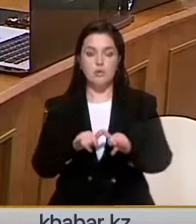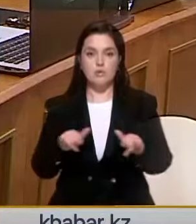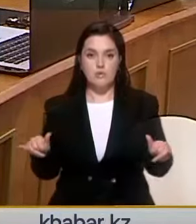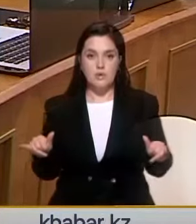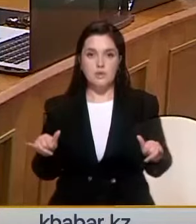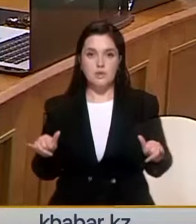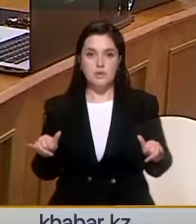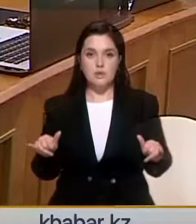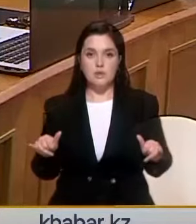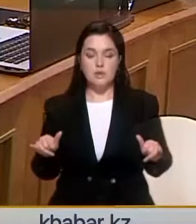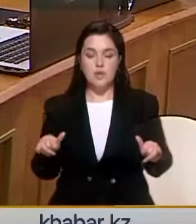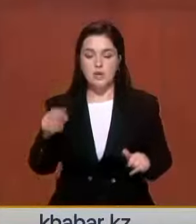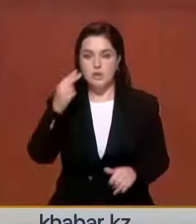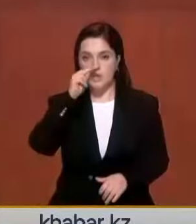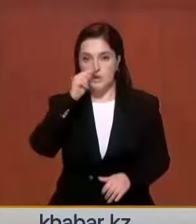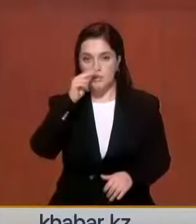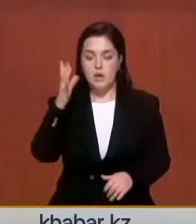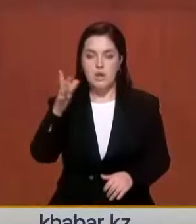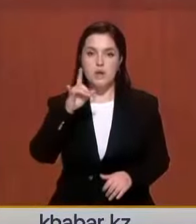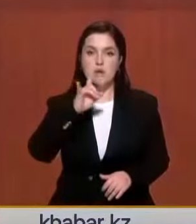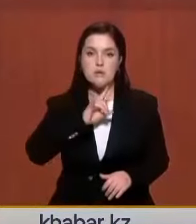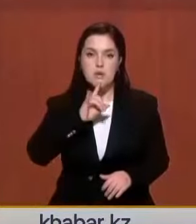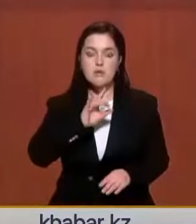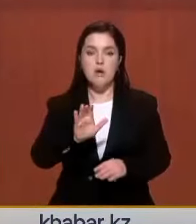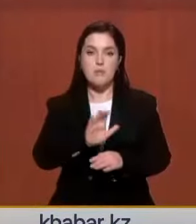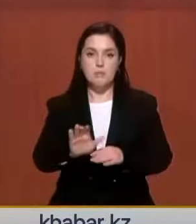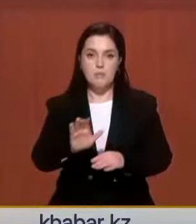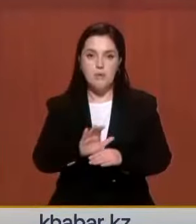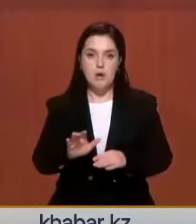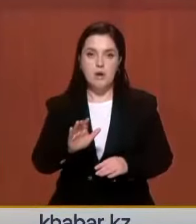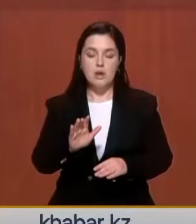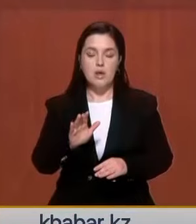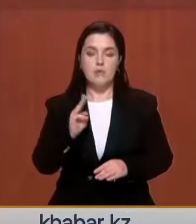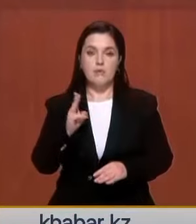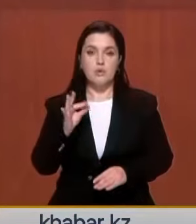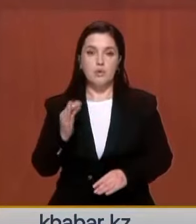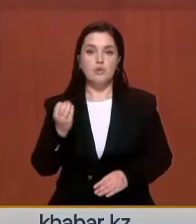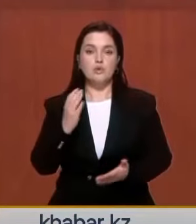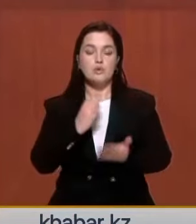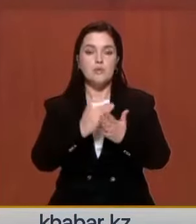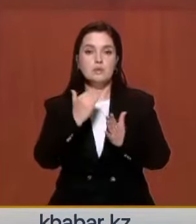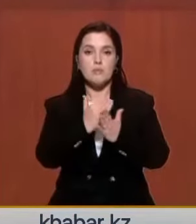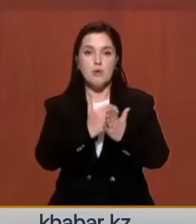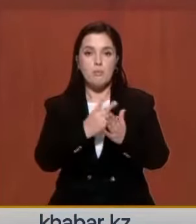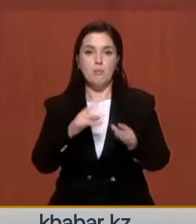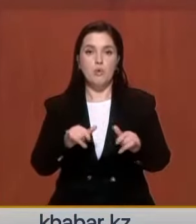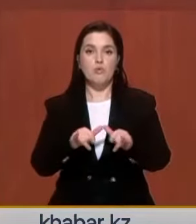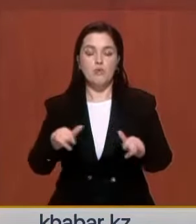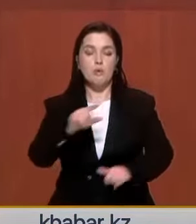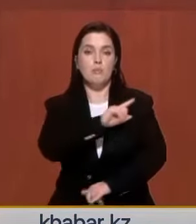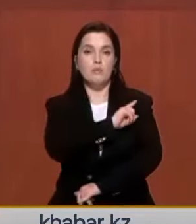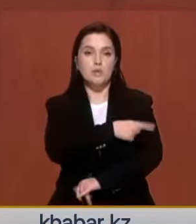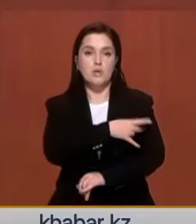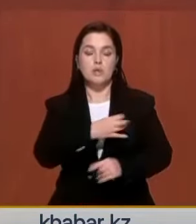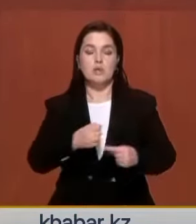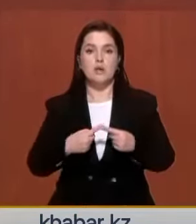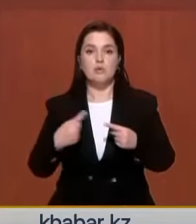мощность Шимкент нефтеперерабатывающего завода пкоп есть соответствующие программы по увеличению мощности на других